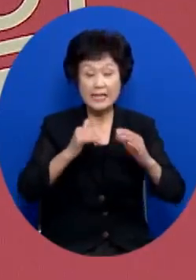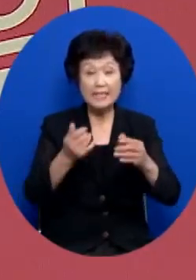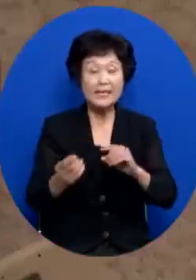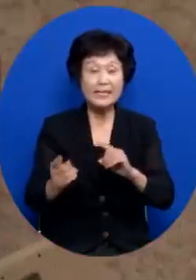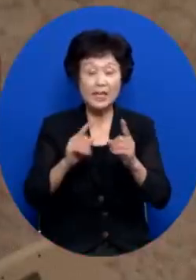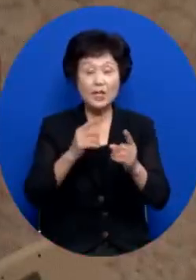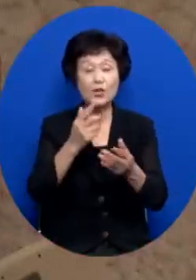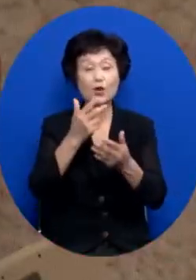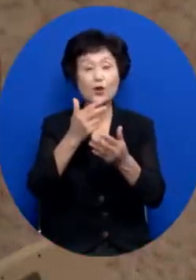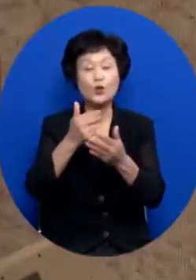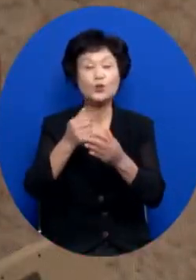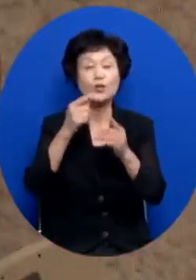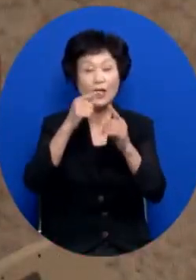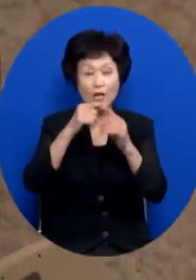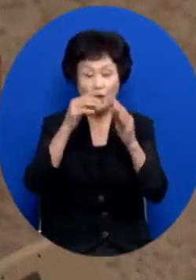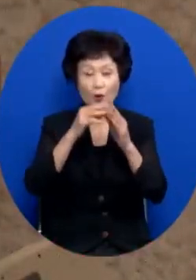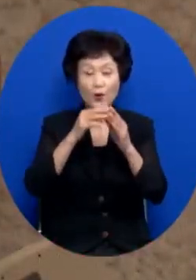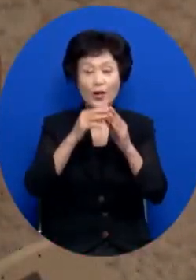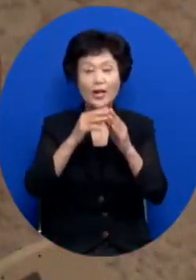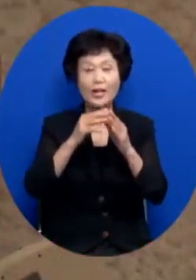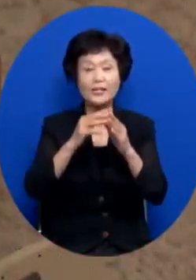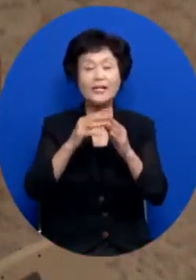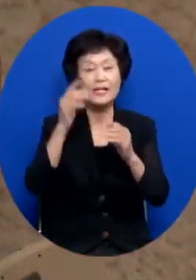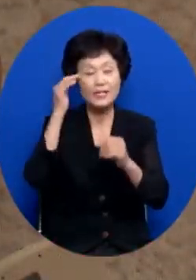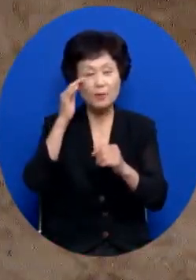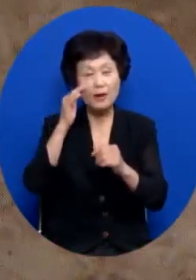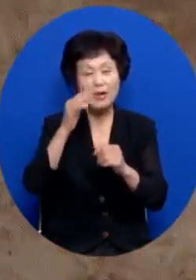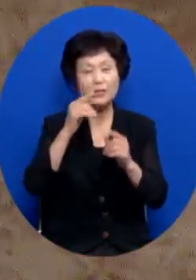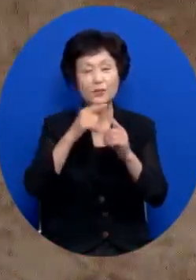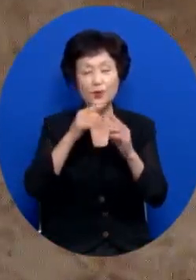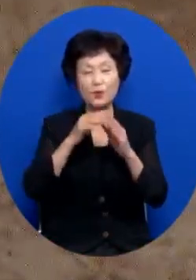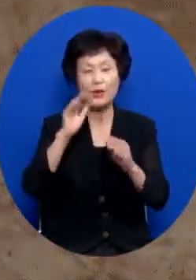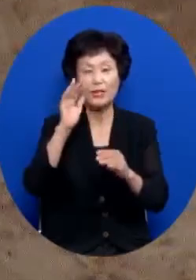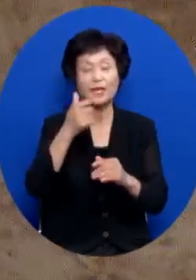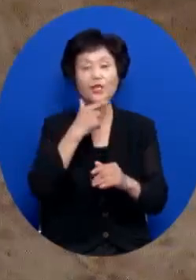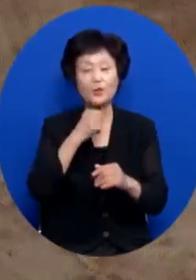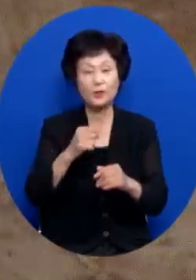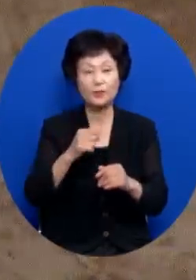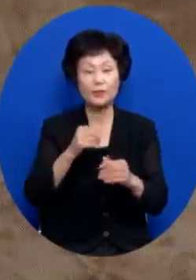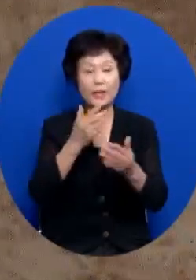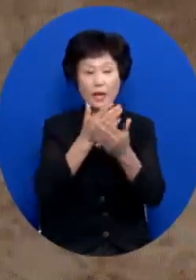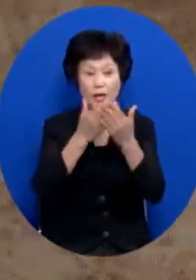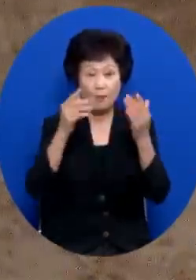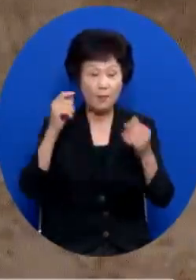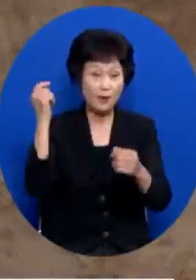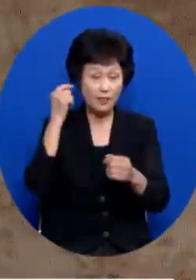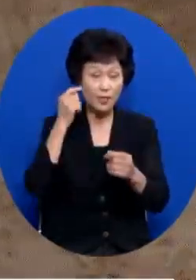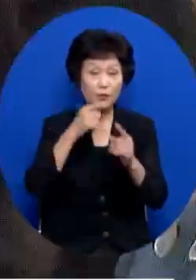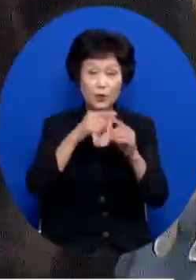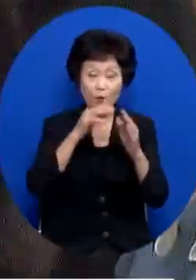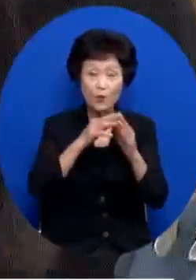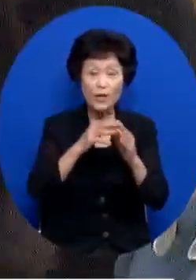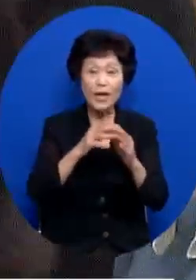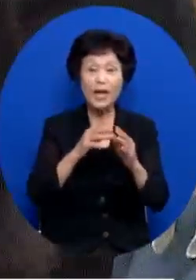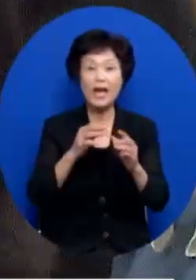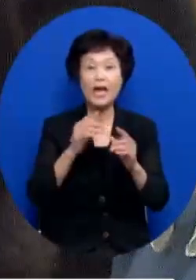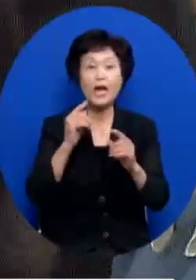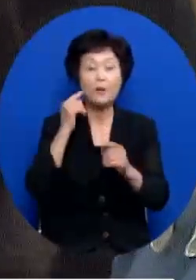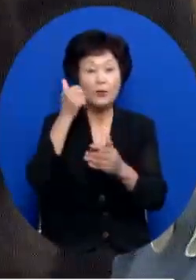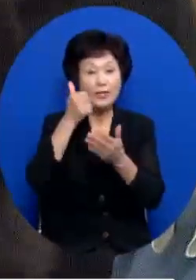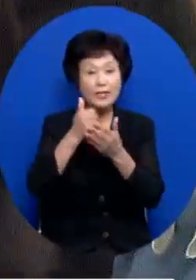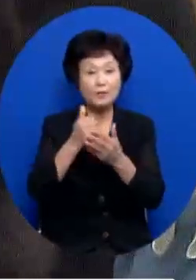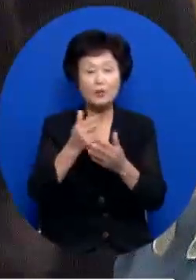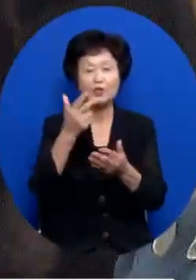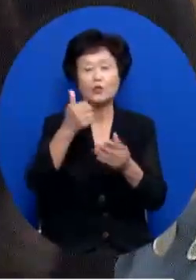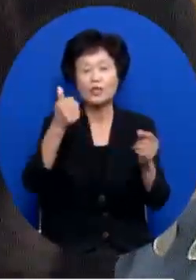장막을 사랑하는 교회가 되길 당부했습니다. 명성교회 김하나 목사는 주님 앞에 낮은 마음으로 엎드려 모든